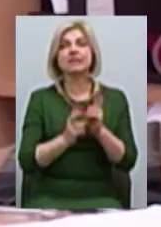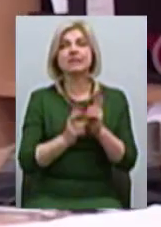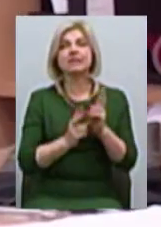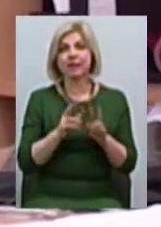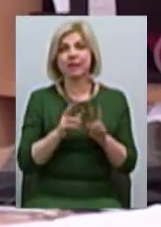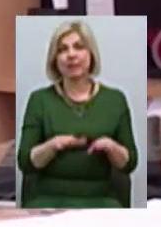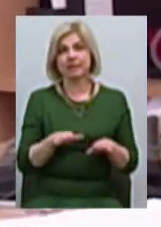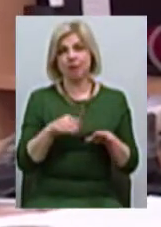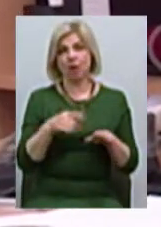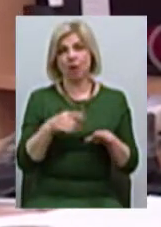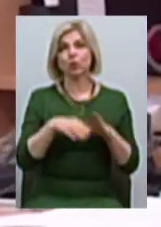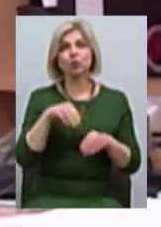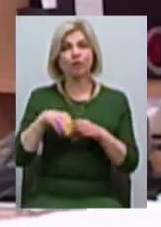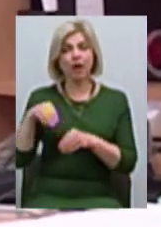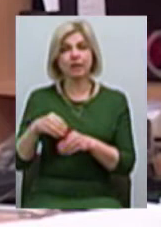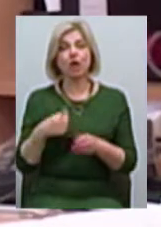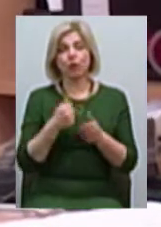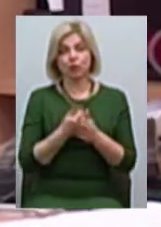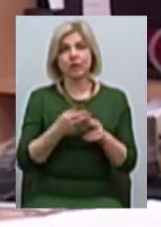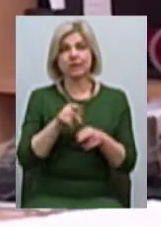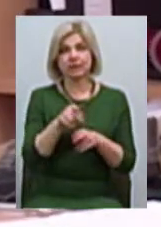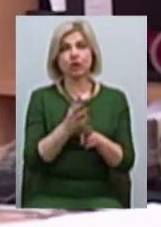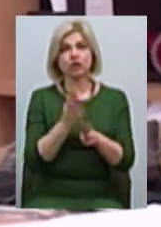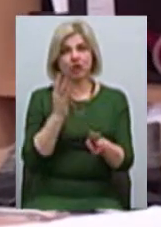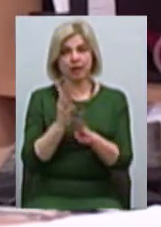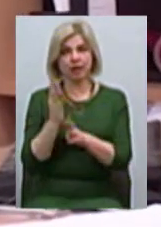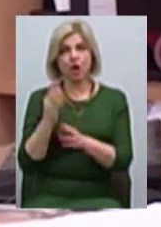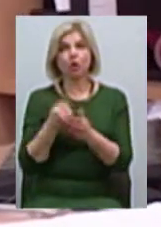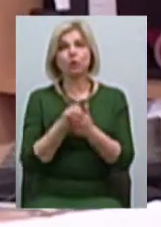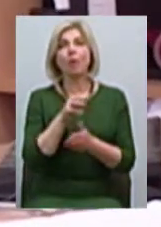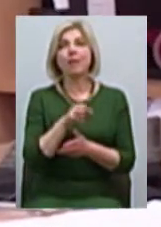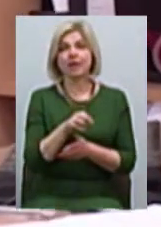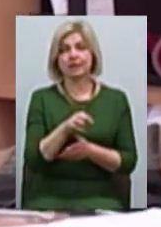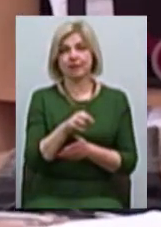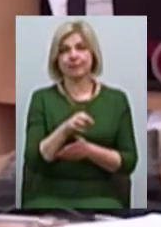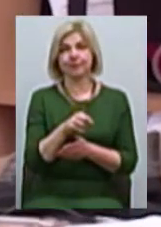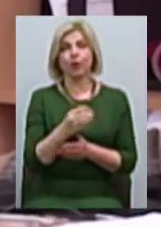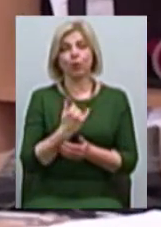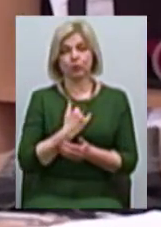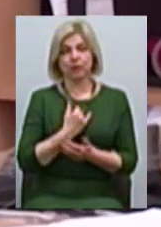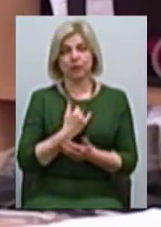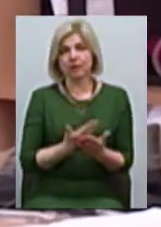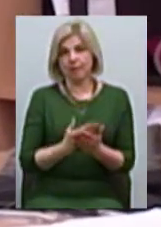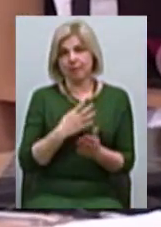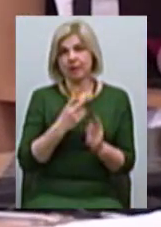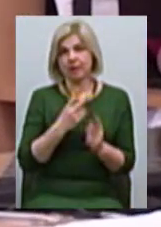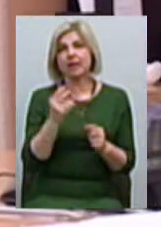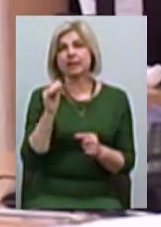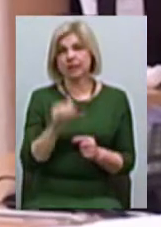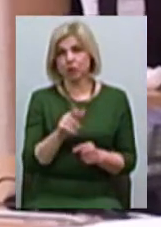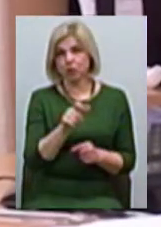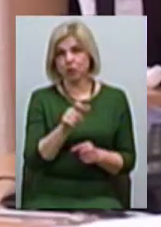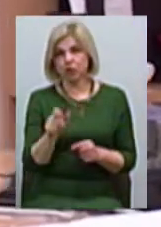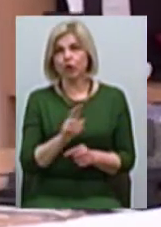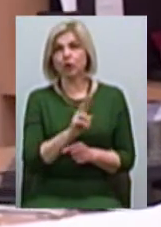голосування. І десь до цих черг, до березня місяця, у нас десь було 1500 осіб,